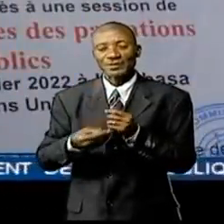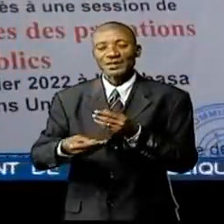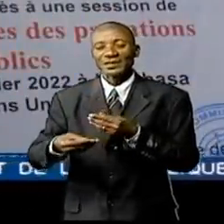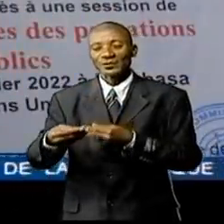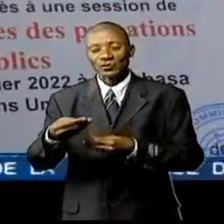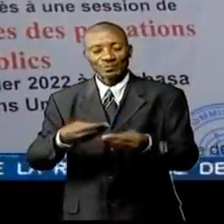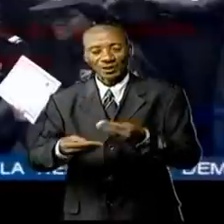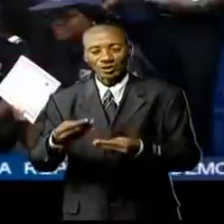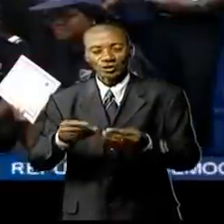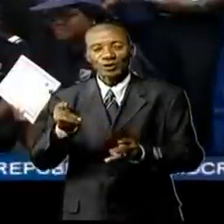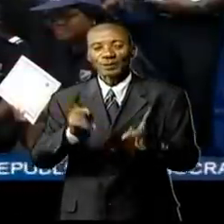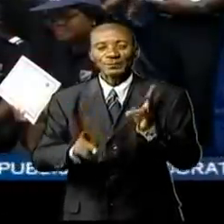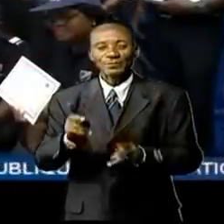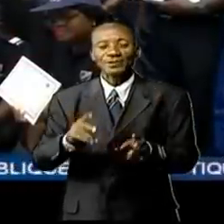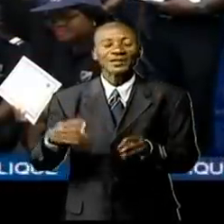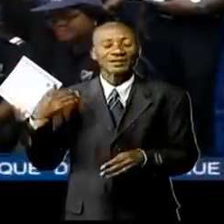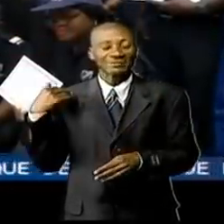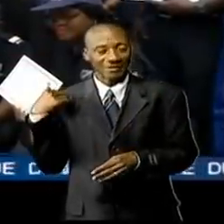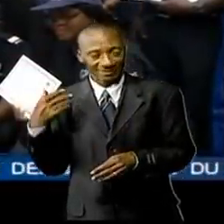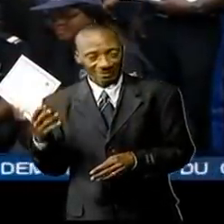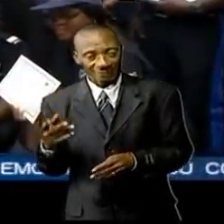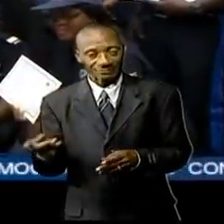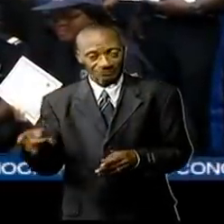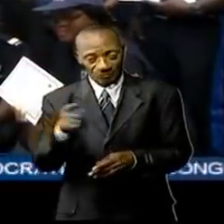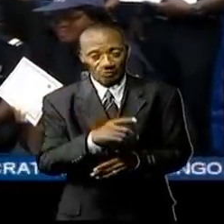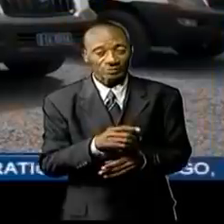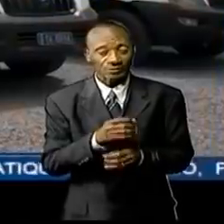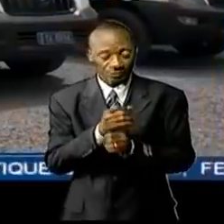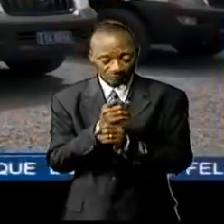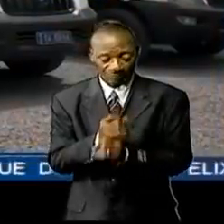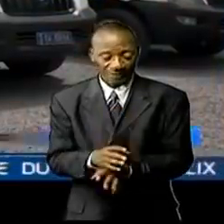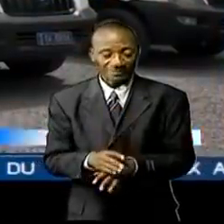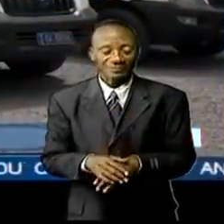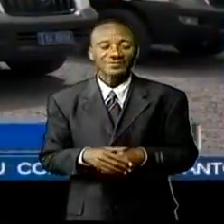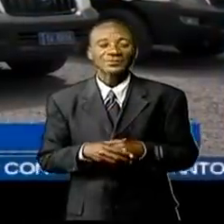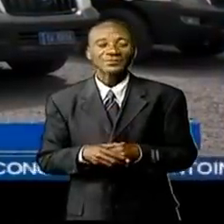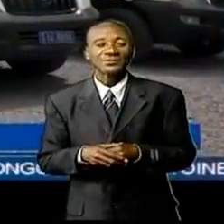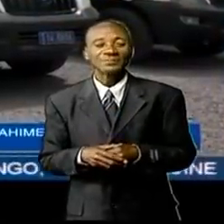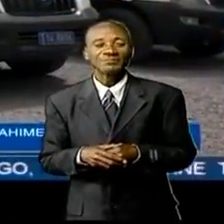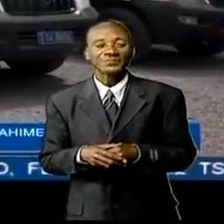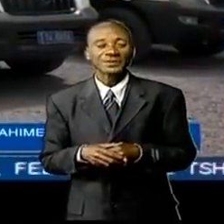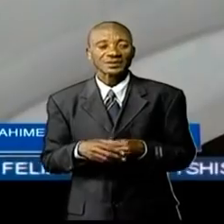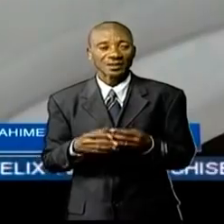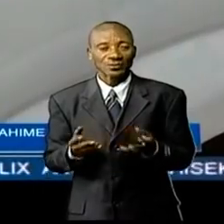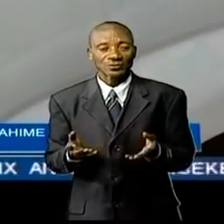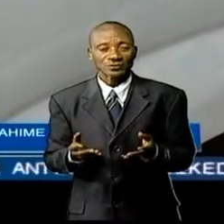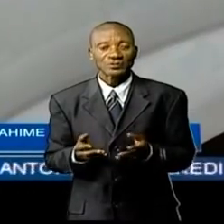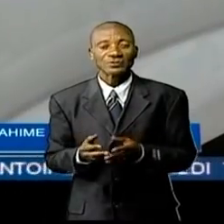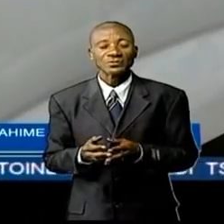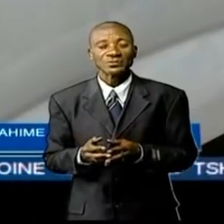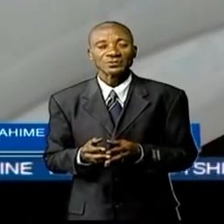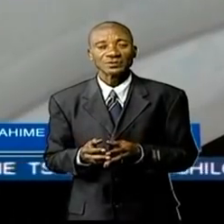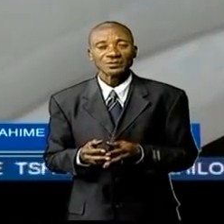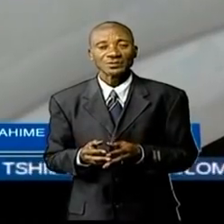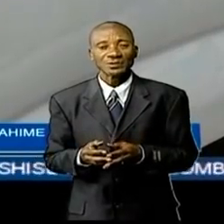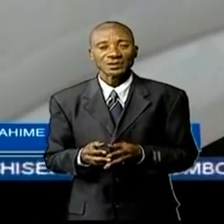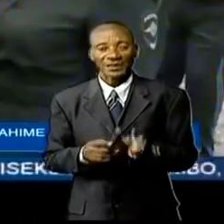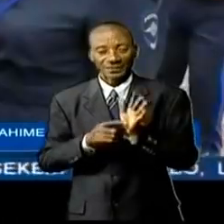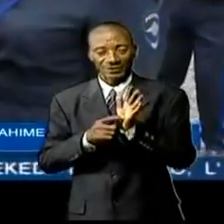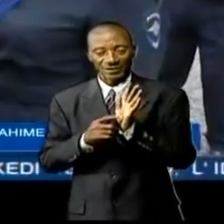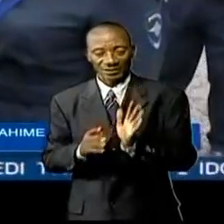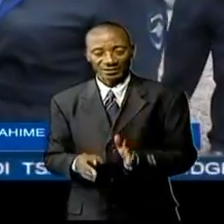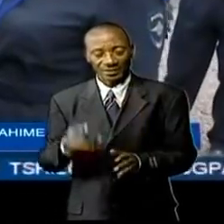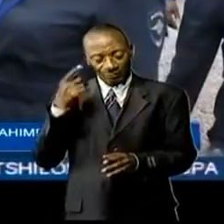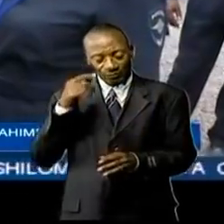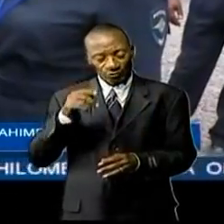fin de cette session qui a duré 15 jours. Et pour renforcer les capacités opérationnelles de ces agents, la représentante du chef de la